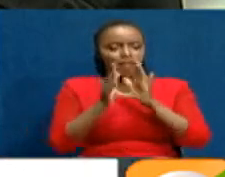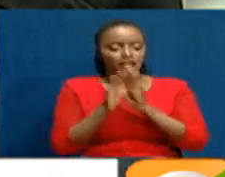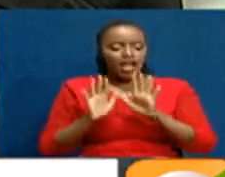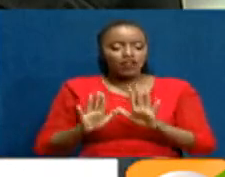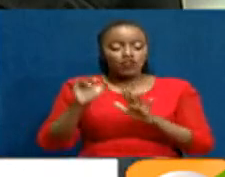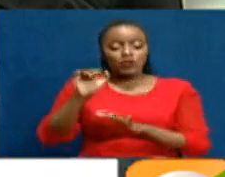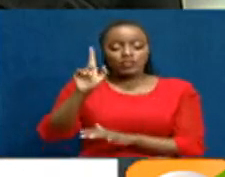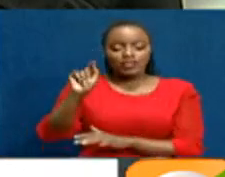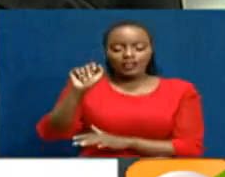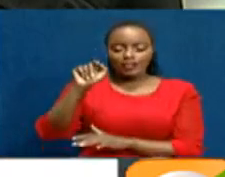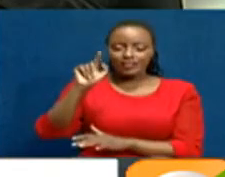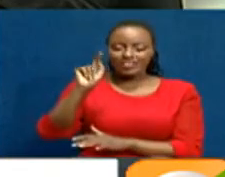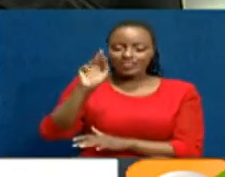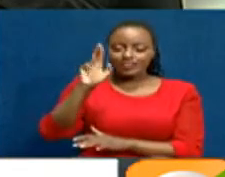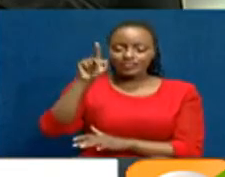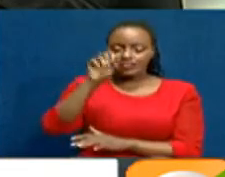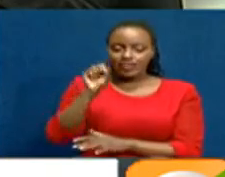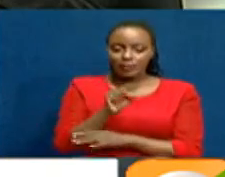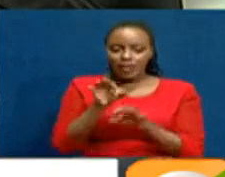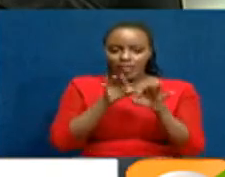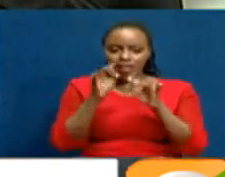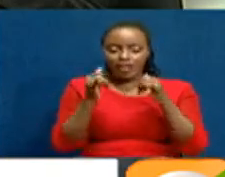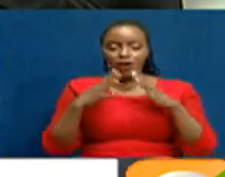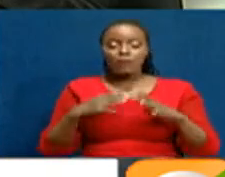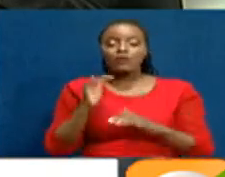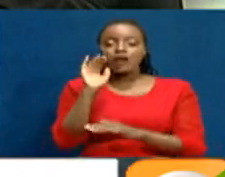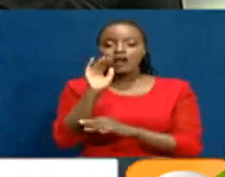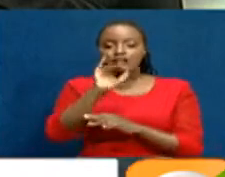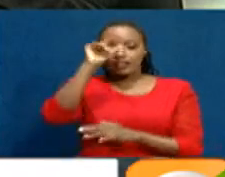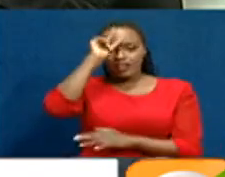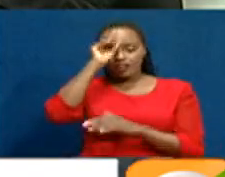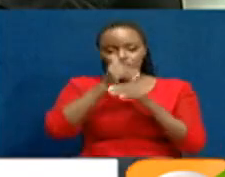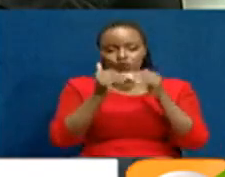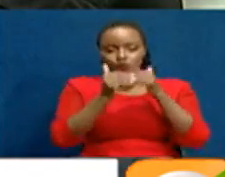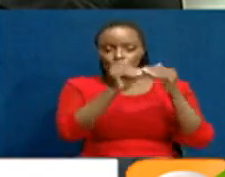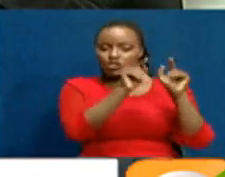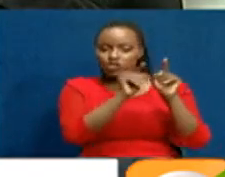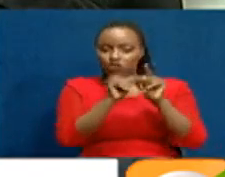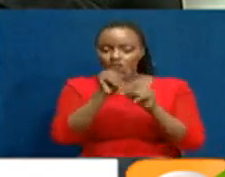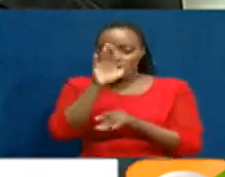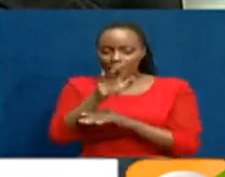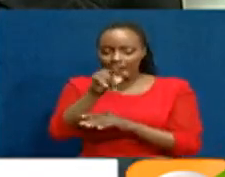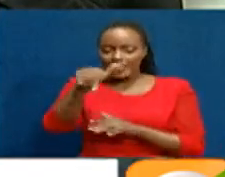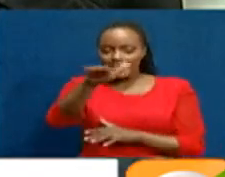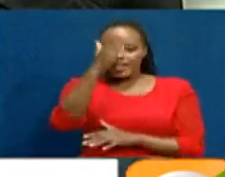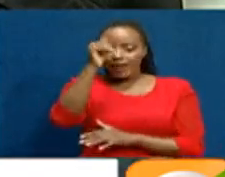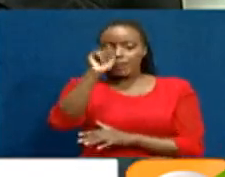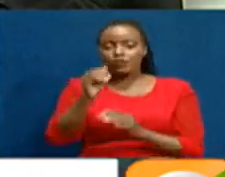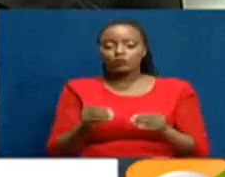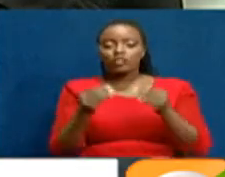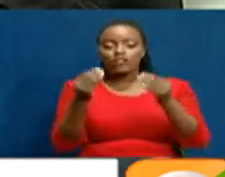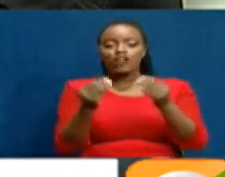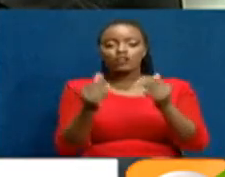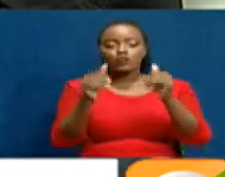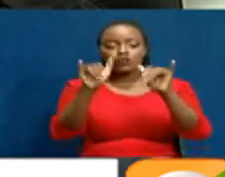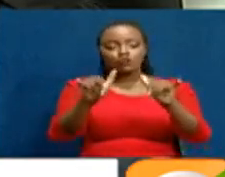mitego. Na kama anavyoarifu Laura Otieno, ni kwamba wakazi sasa wanaitaka serikali kujenga mbuga la wanyama katika eneo hilo ili kutoa suluhu ya